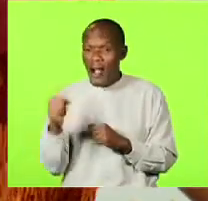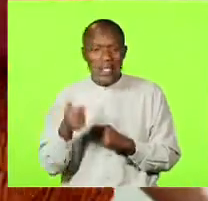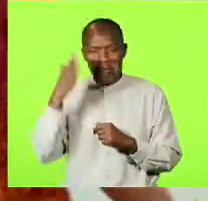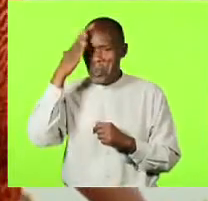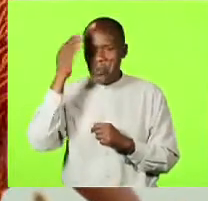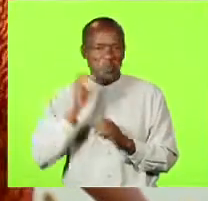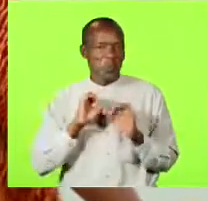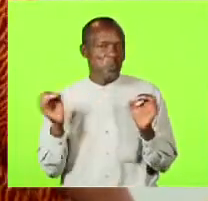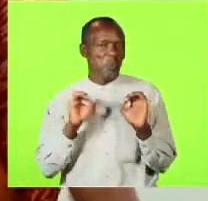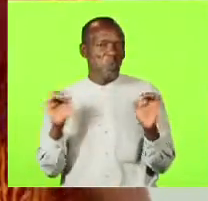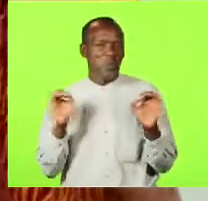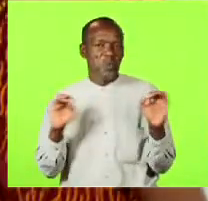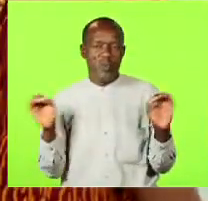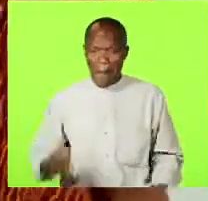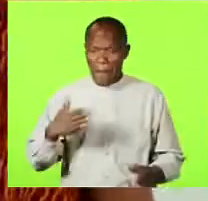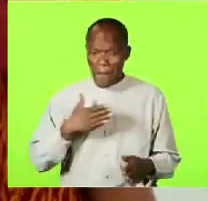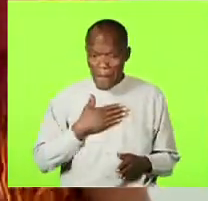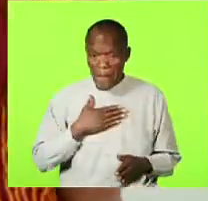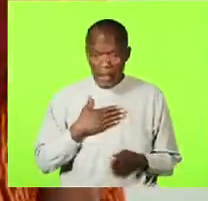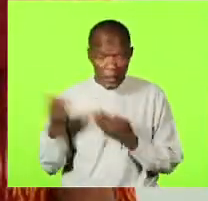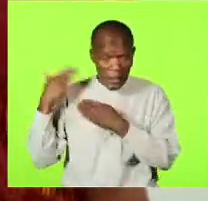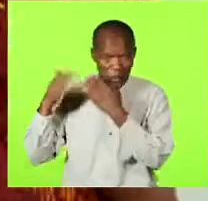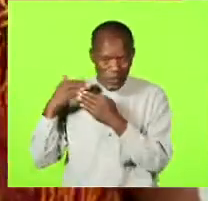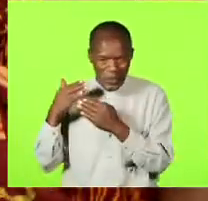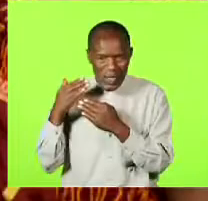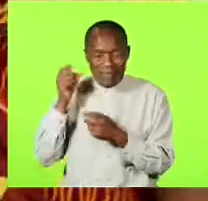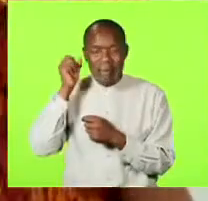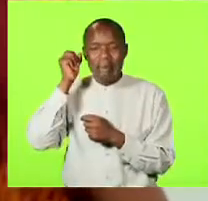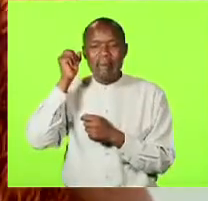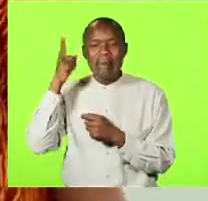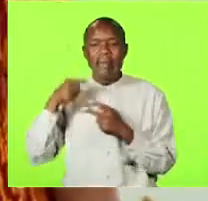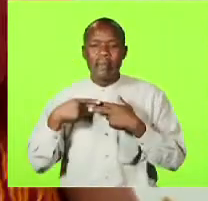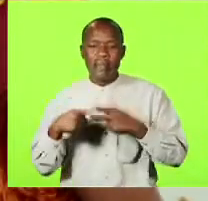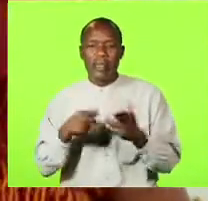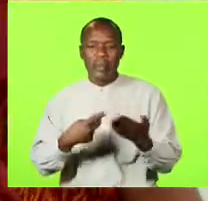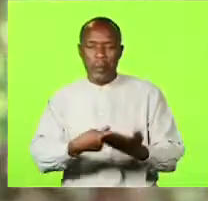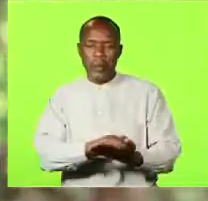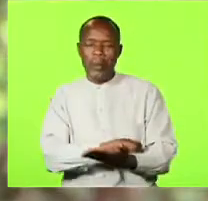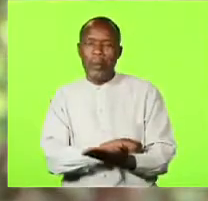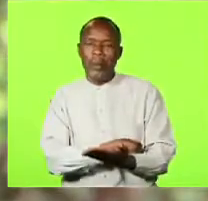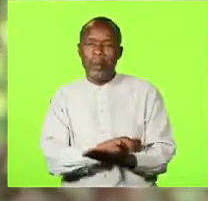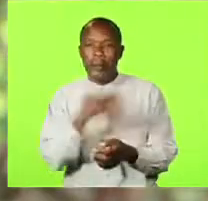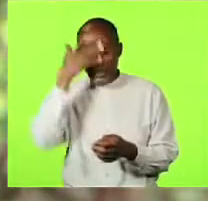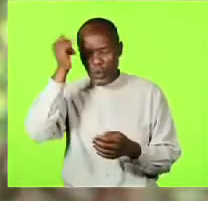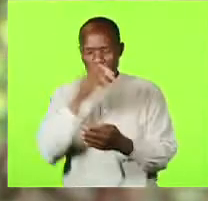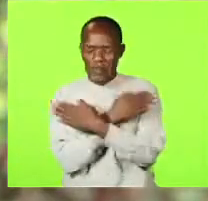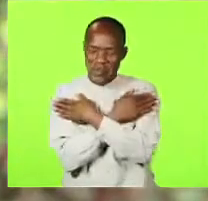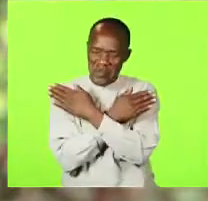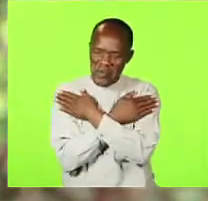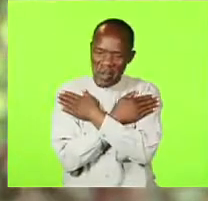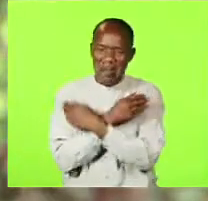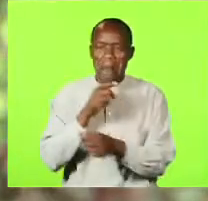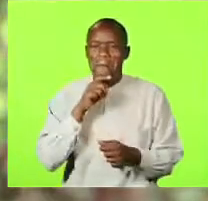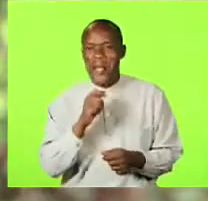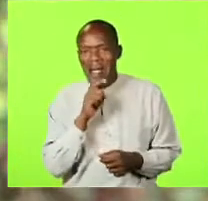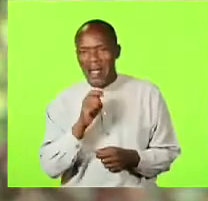Mimi ilijikuta mimi nimengia kwenye miathirati. Kwa sababu ya marafiki, kwa sababu ya wanaume. Kwa sababu mboa